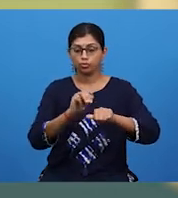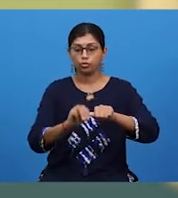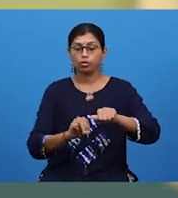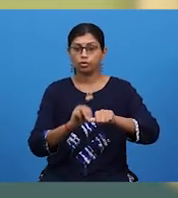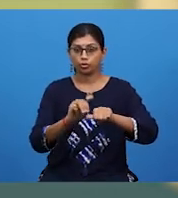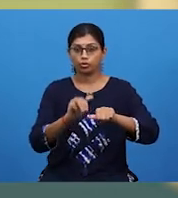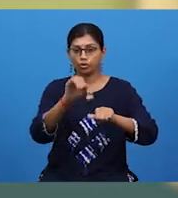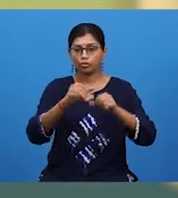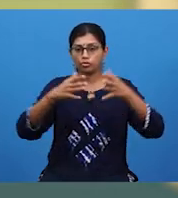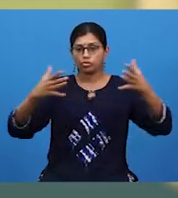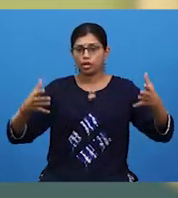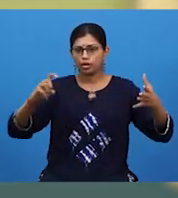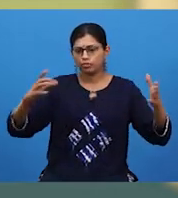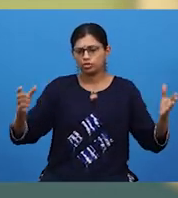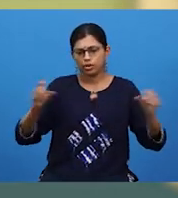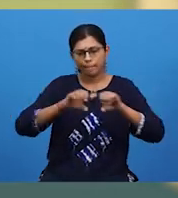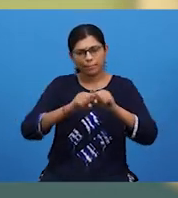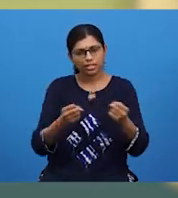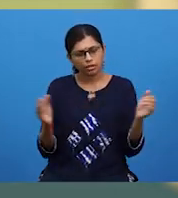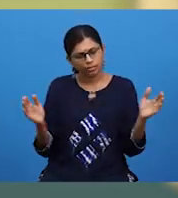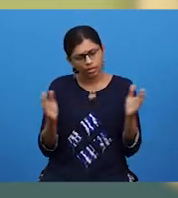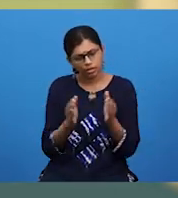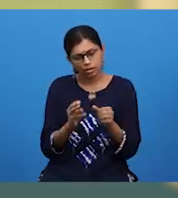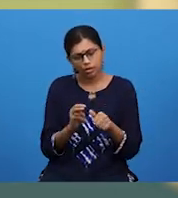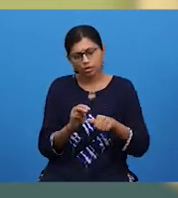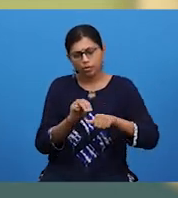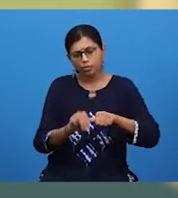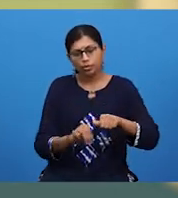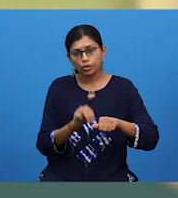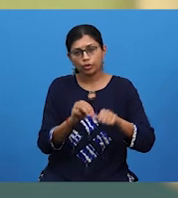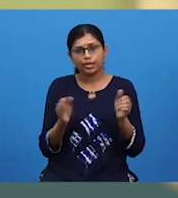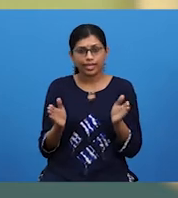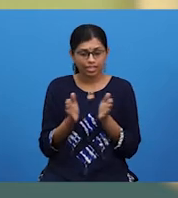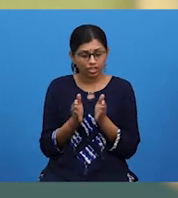kepada molekul-molekul yang kecil agar badan dapat mengeratnya.